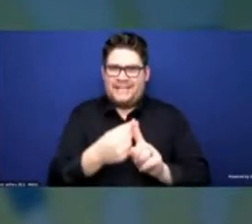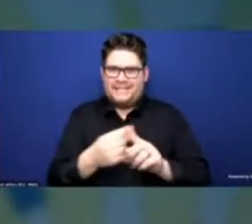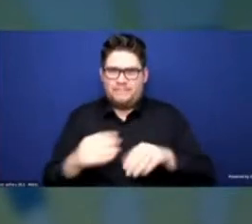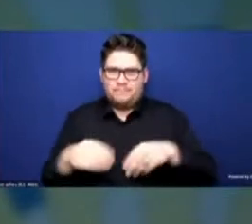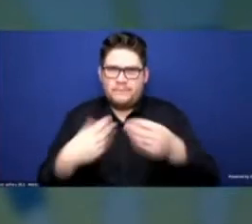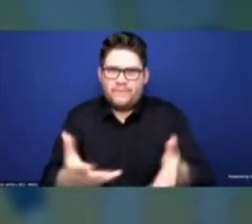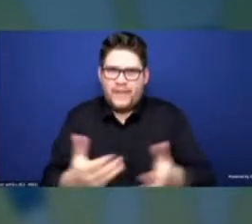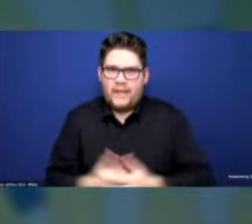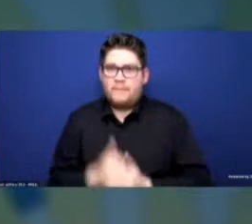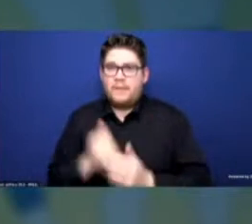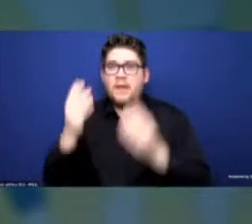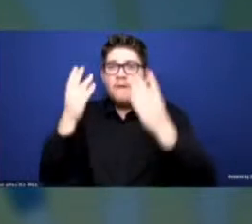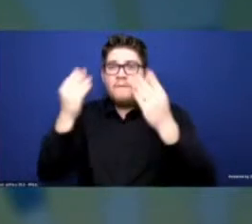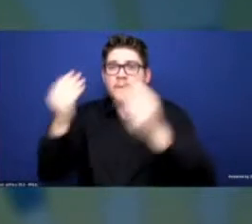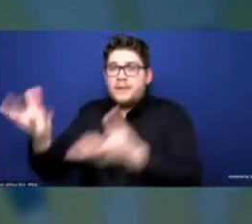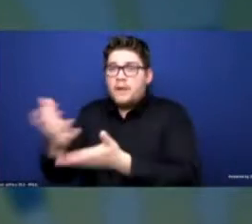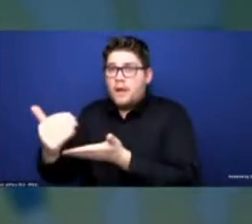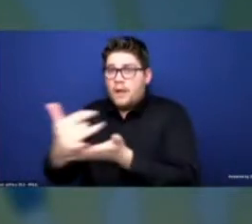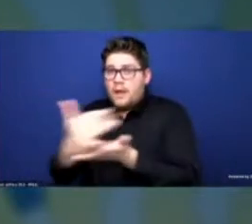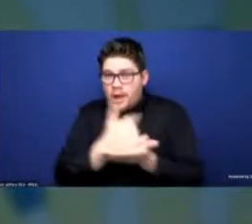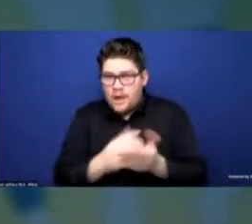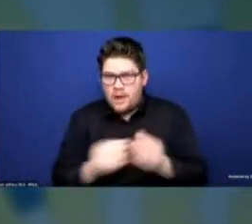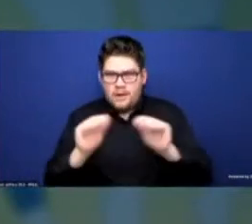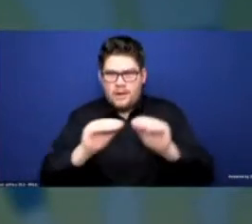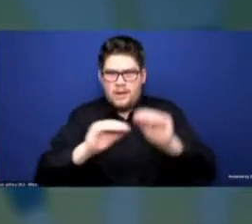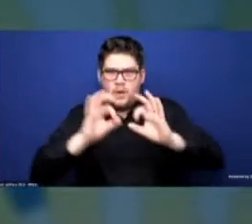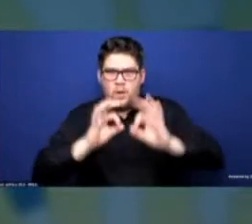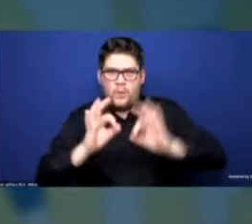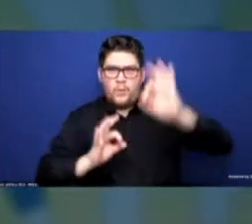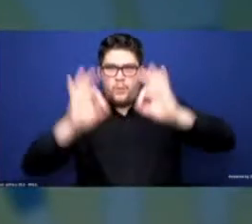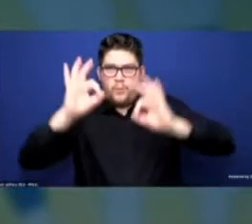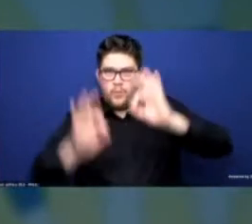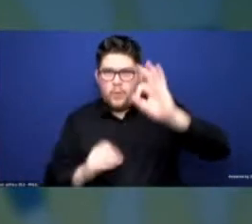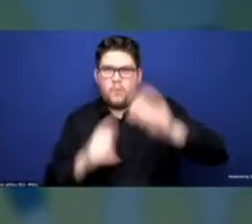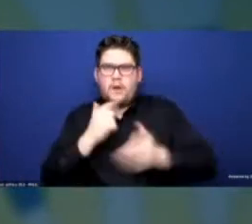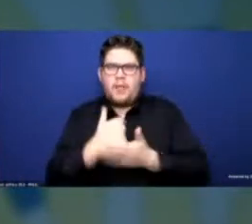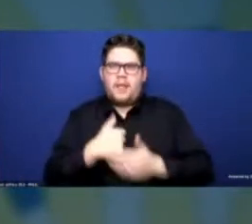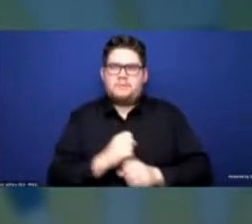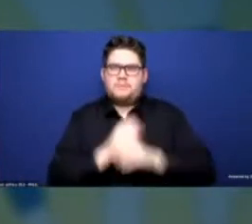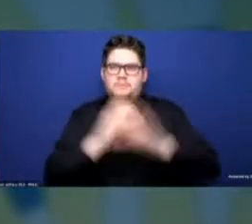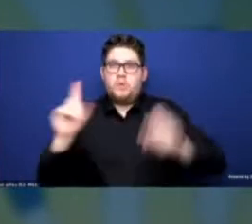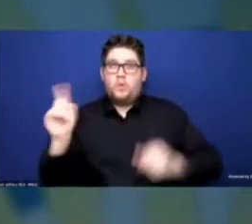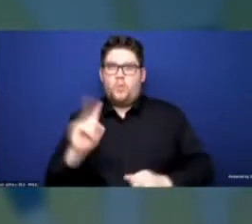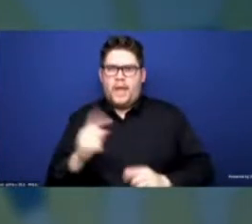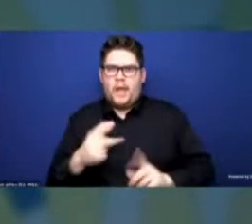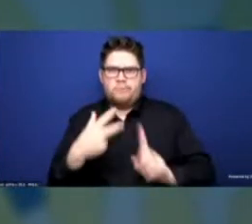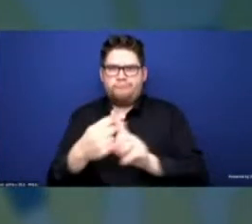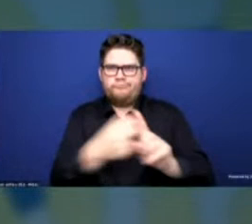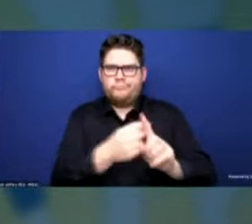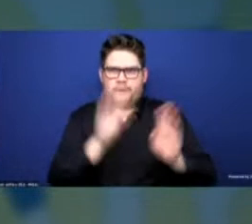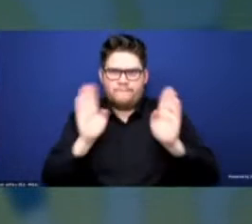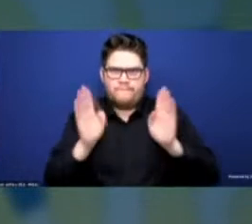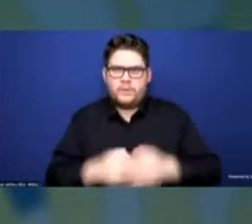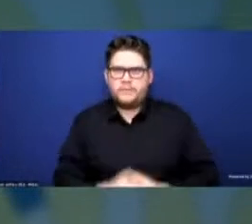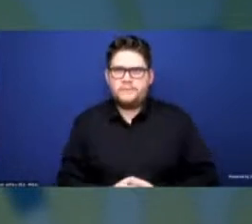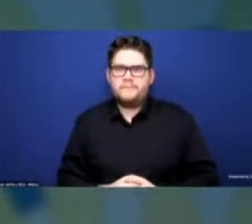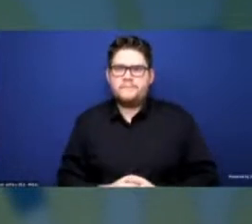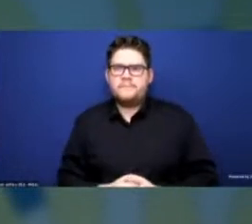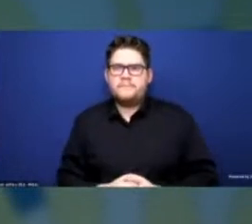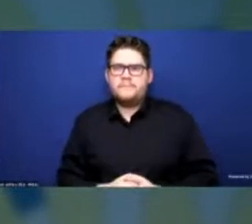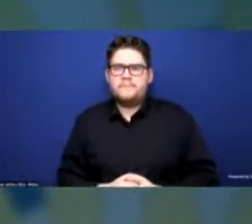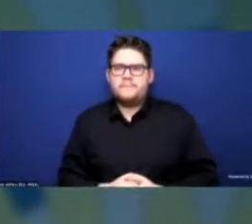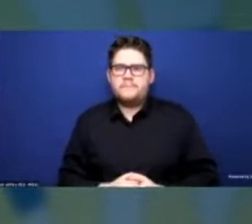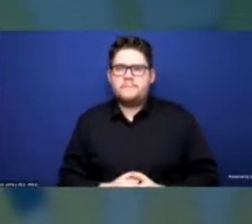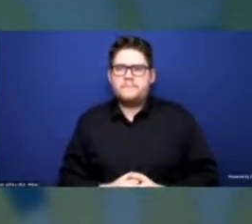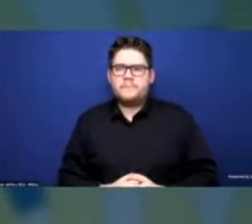in different communities around the province. 所以他说这个 Going 这 back to 张 some 图 of 呢 our 也是让他 epidemiologic 们公 data, 卫系统 this 去 is the 制 daily 定 cases, 相对